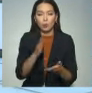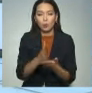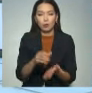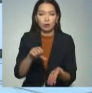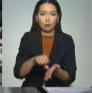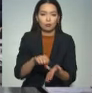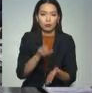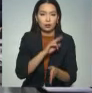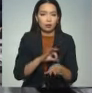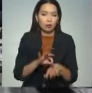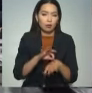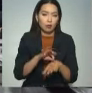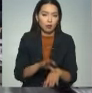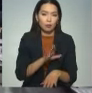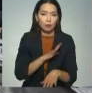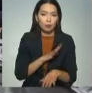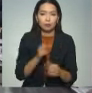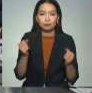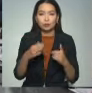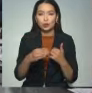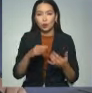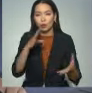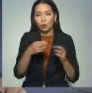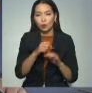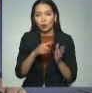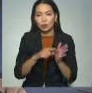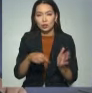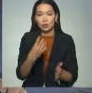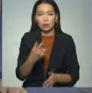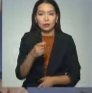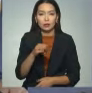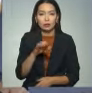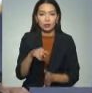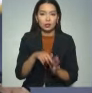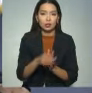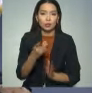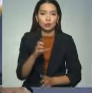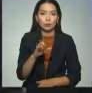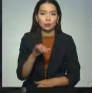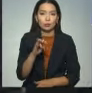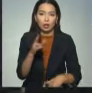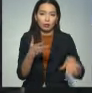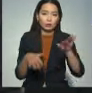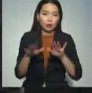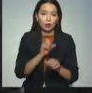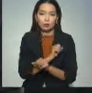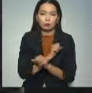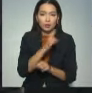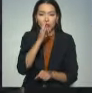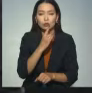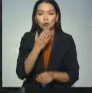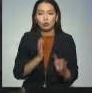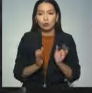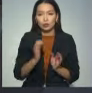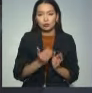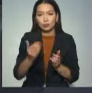атсалысты. Қайтарылған жер көлемі 17,4 гектар. Оның ішінде Шымбұлақ Таушаңғы курорты және Қазақ ұлттық университетіне тиесілі